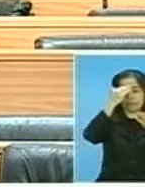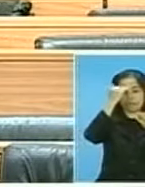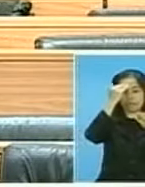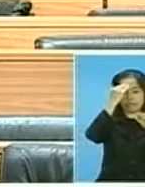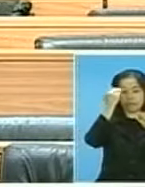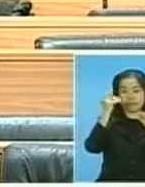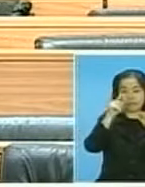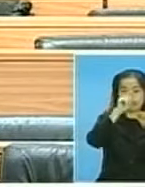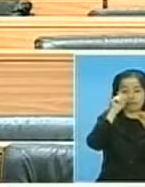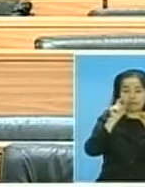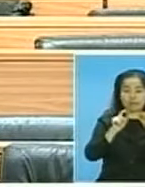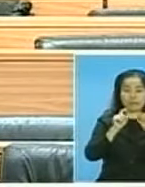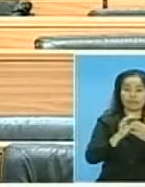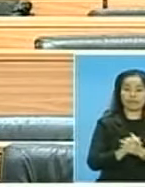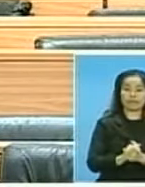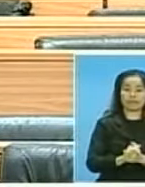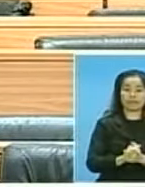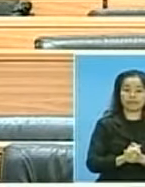ใส่ไว้เ